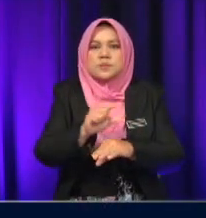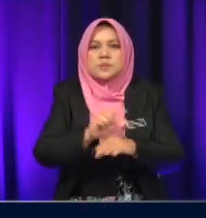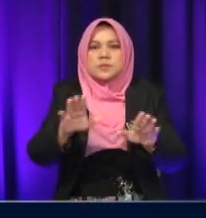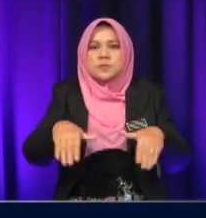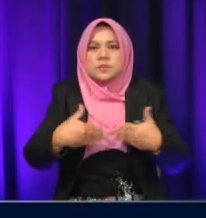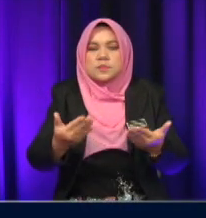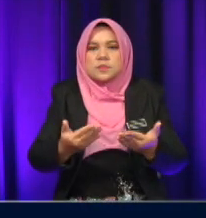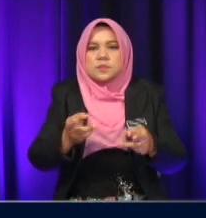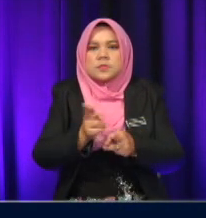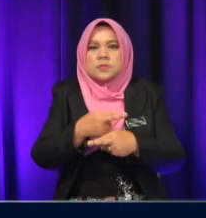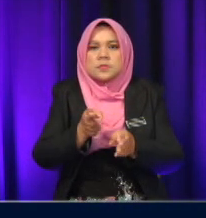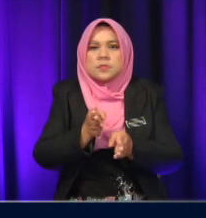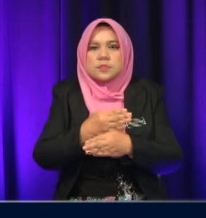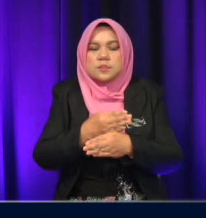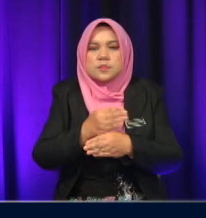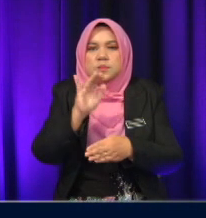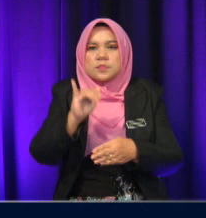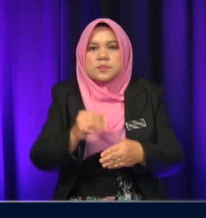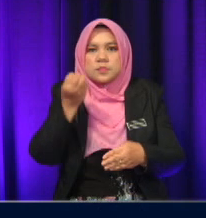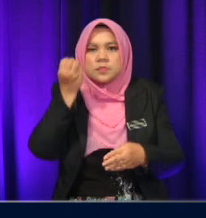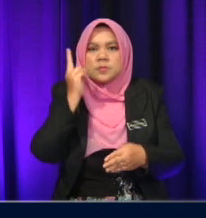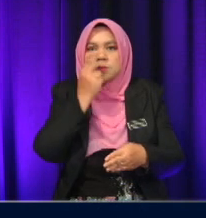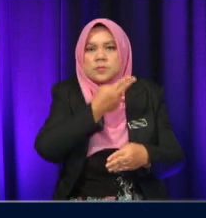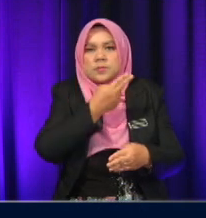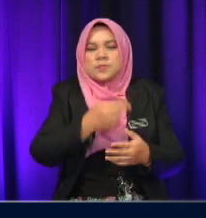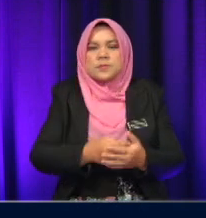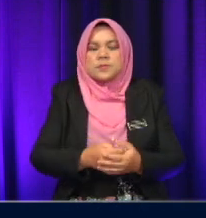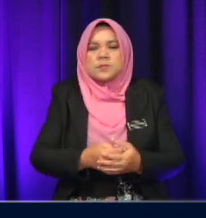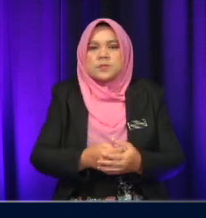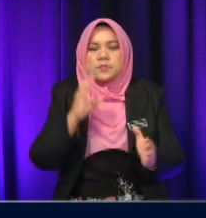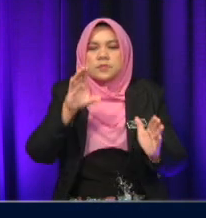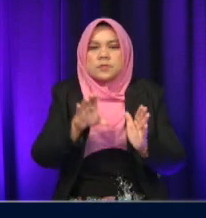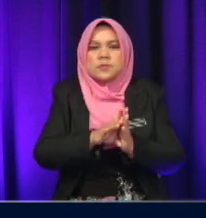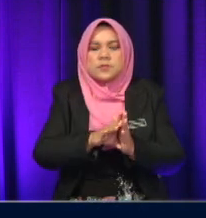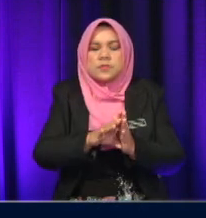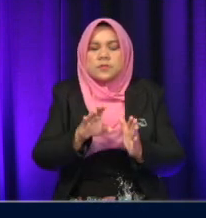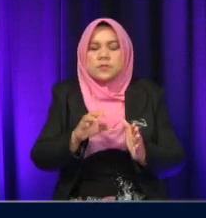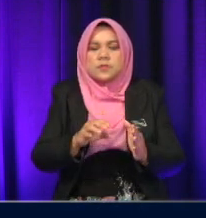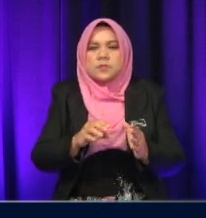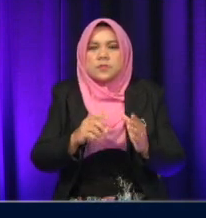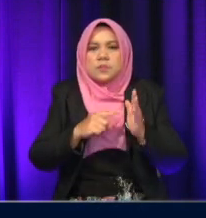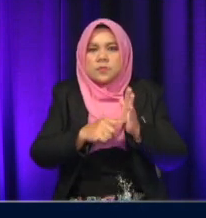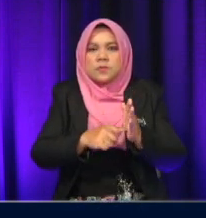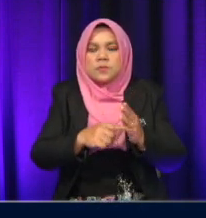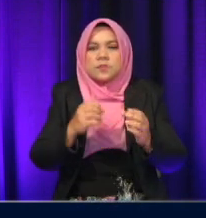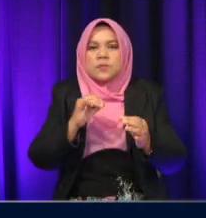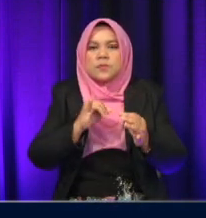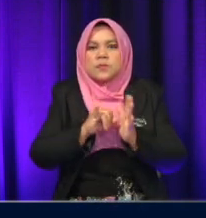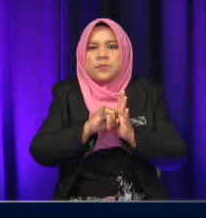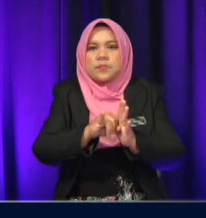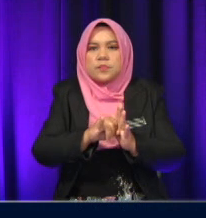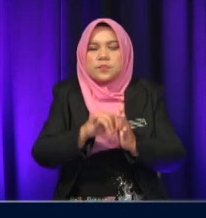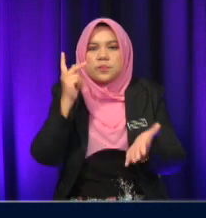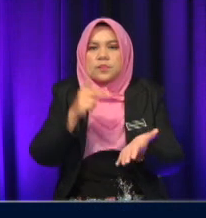mana reka bentuk yang diwar-warkan tu. Betul. Gambar foto ni dipaparkan dalam bentuk iklan bertujuan